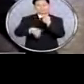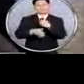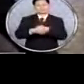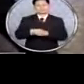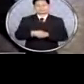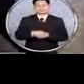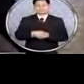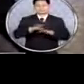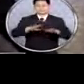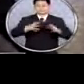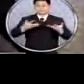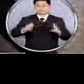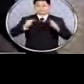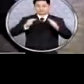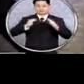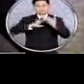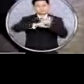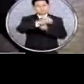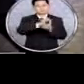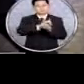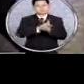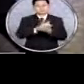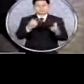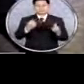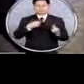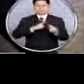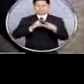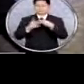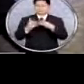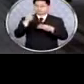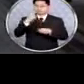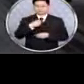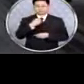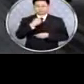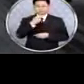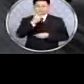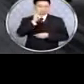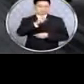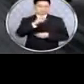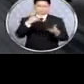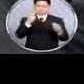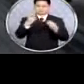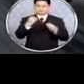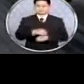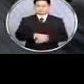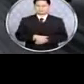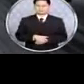很多的国家的朋友也让我们在主权认知上发生混淆。